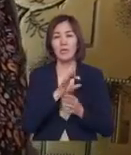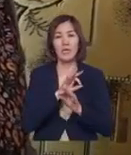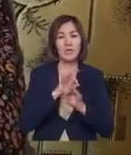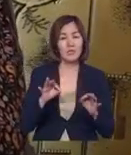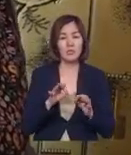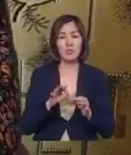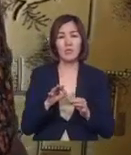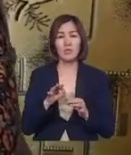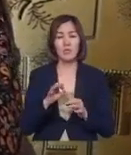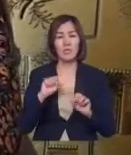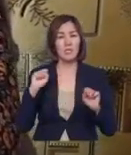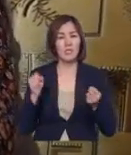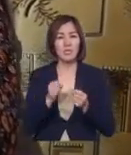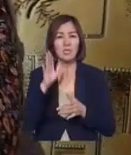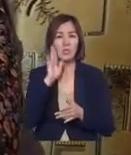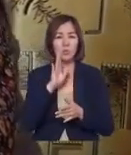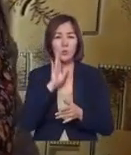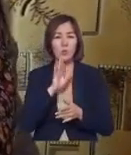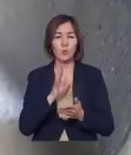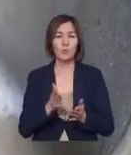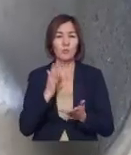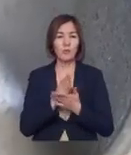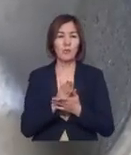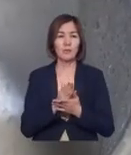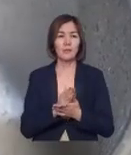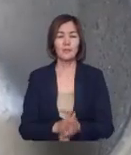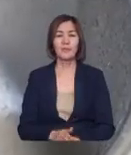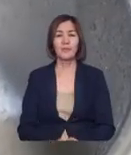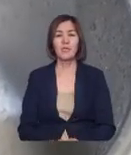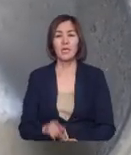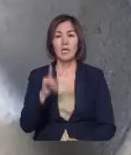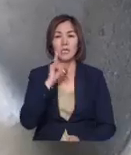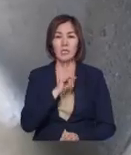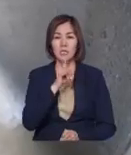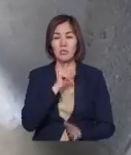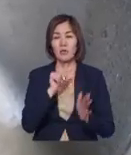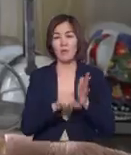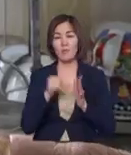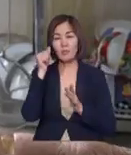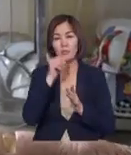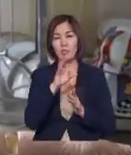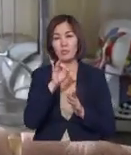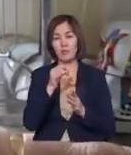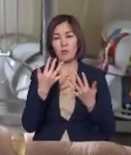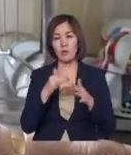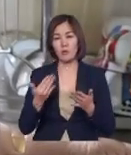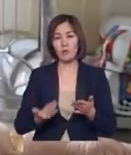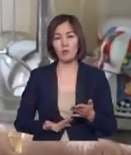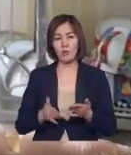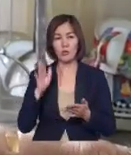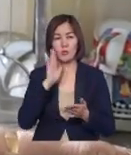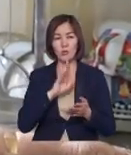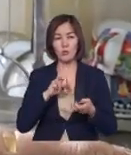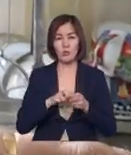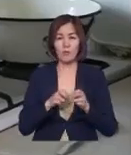Тастай су айбат. Ия, үйде ағып тұр. Қарлығаш Дембосың қызы 60 жылдан бері Сарыбұлақ ауылында тұрып келеді. Ауыз су